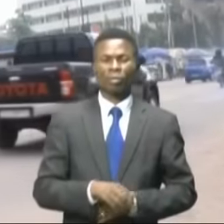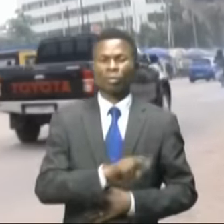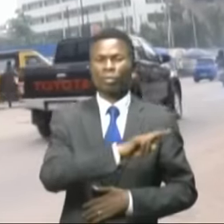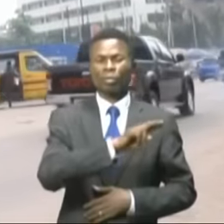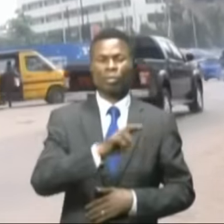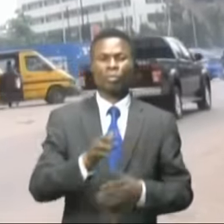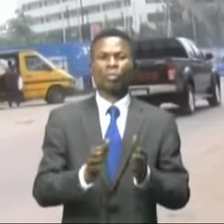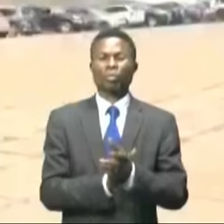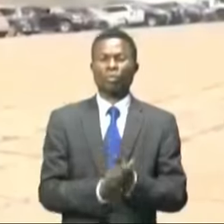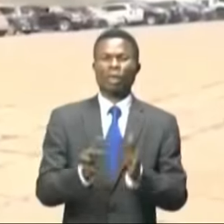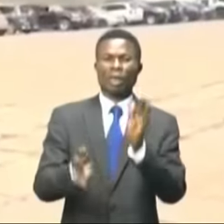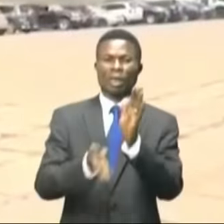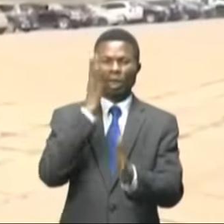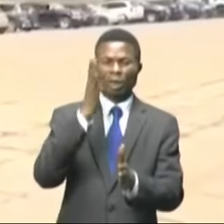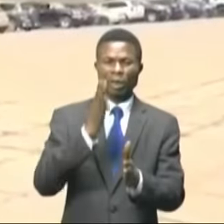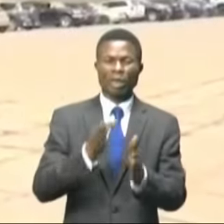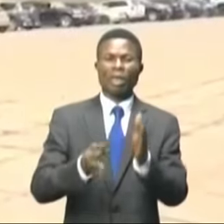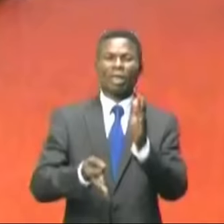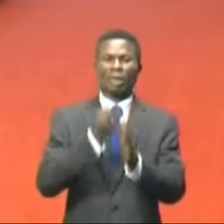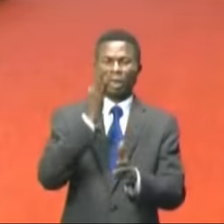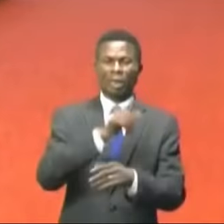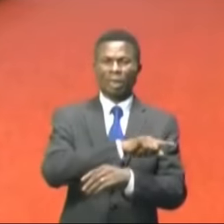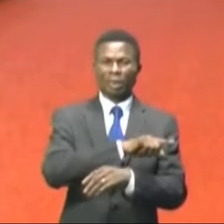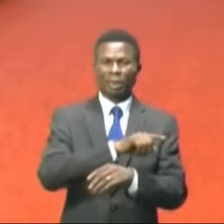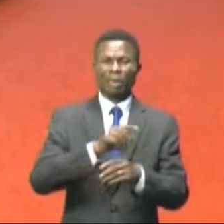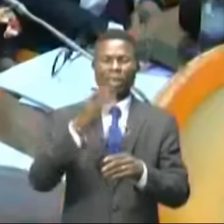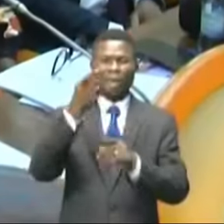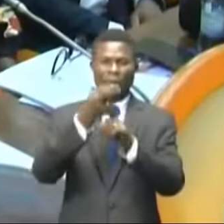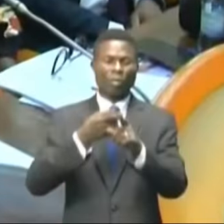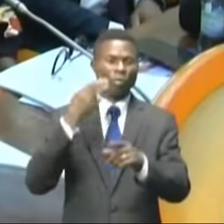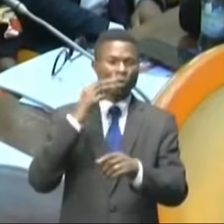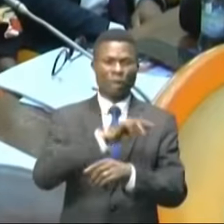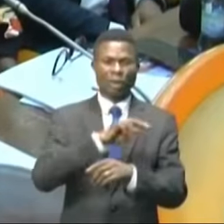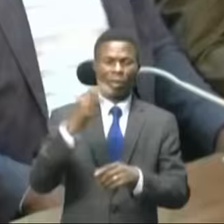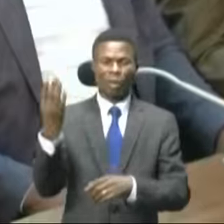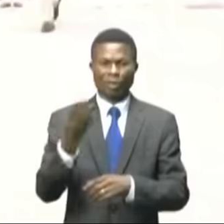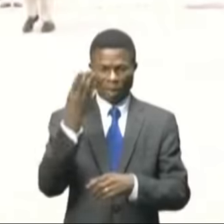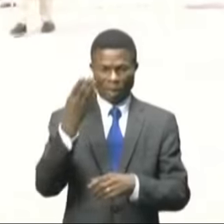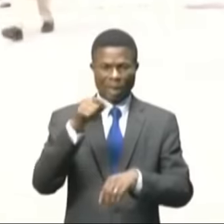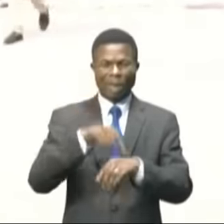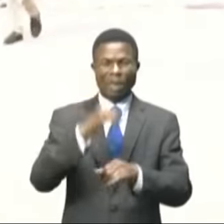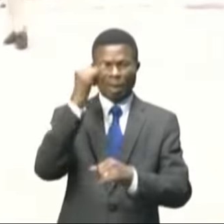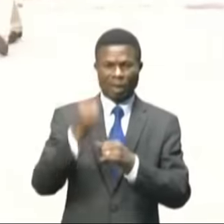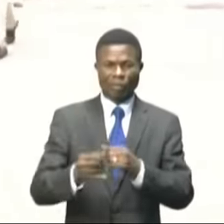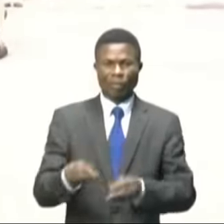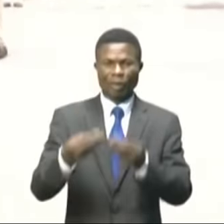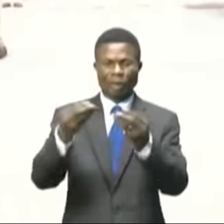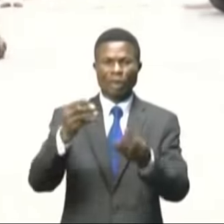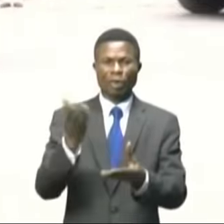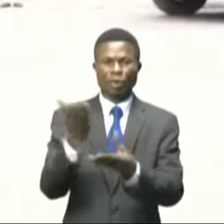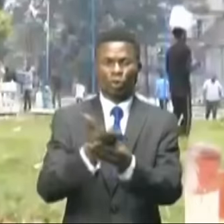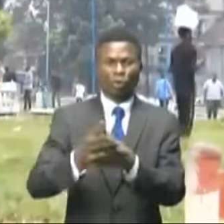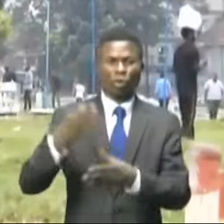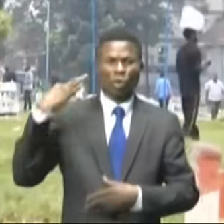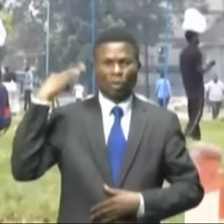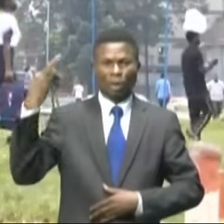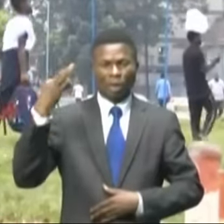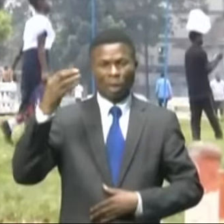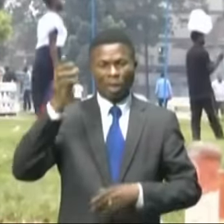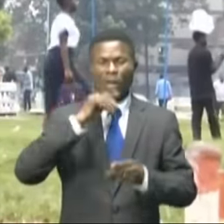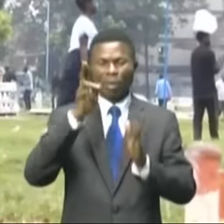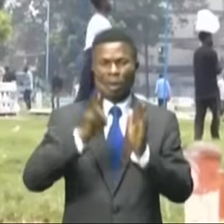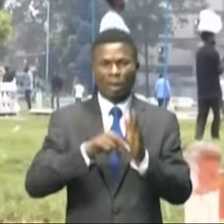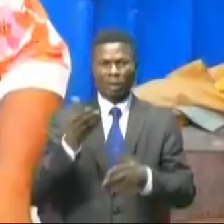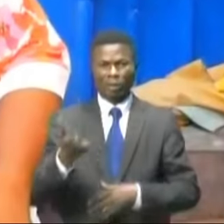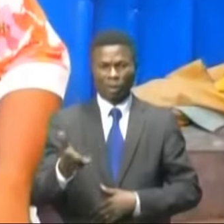2024, dernier jour pour le dépôt des candidatures aux 7 postes du bureau définitif de l'Assemblée nationale. Les regards des Congolais sont fixés vers la chambre basse du